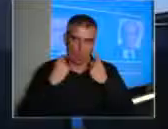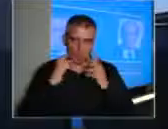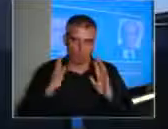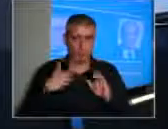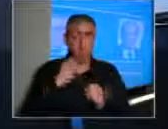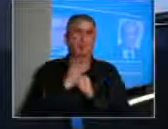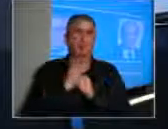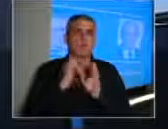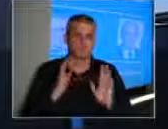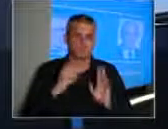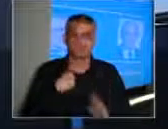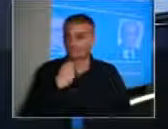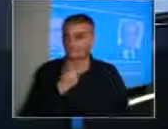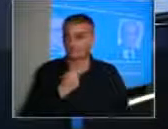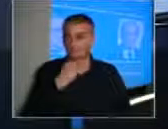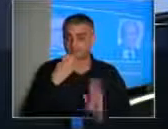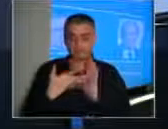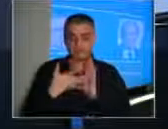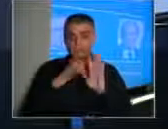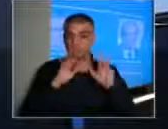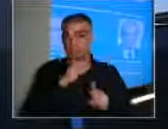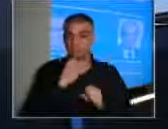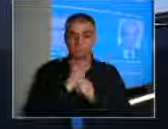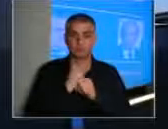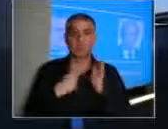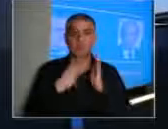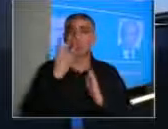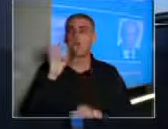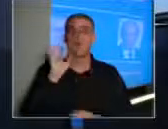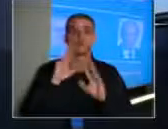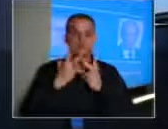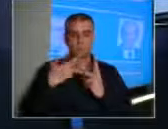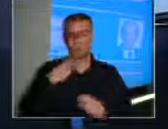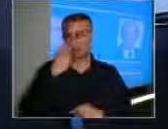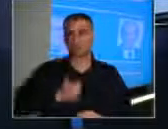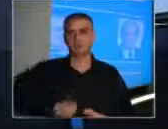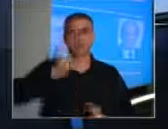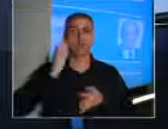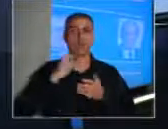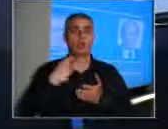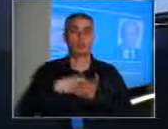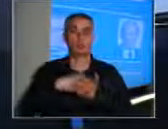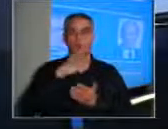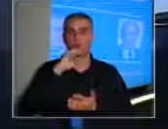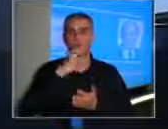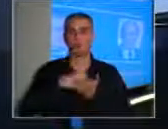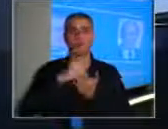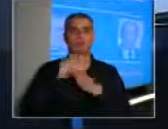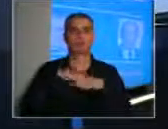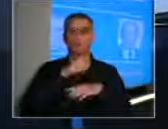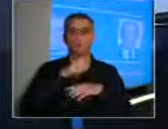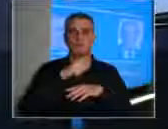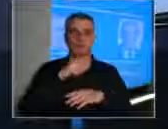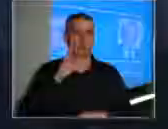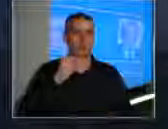אנחנו עובדים. ואני אגיד לך משהו, סקרים שערוצי הטלוויזיה עשו, הראו ש-40% מהציבור רצה לראות את שר האוצר משה כחלון ממשיך בתפקידו. רק מה? הוא בונה את זה,